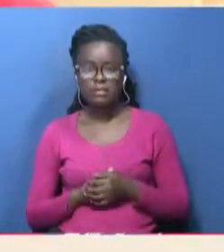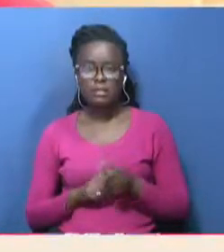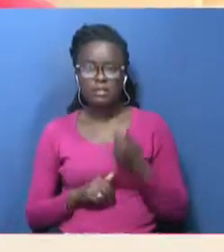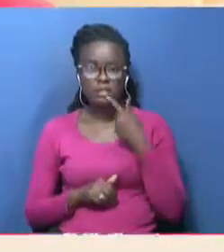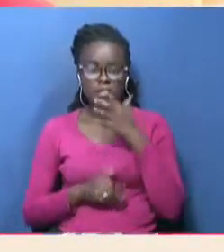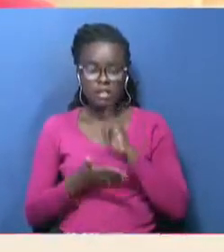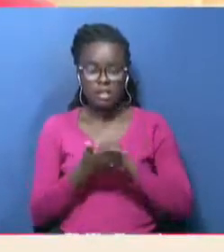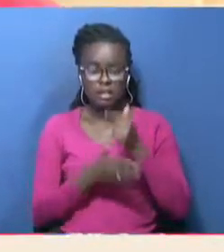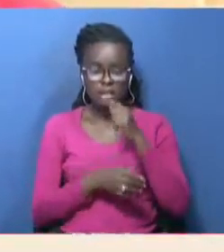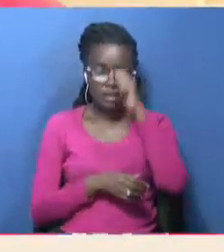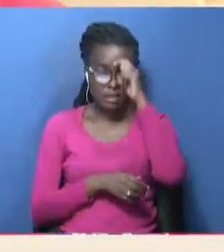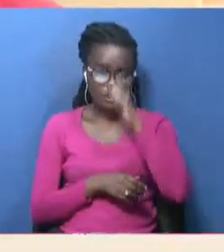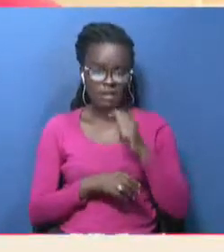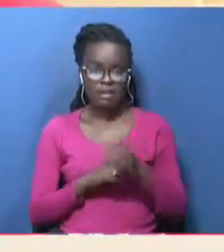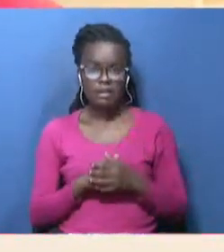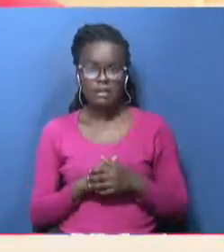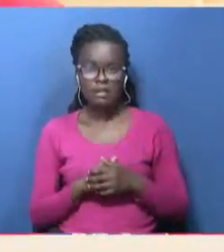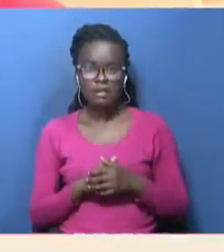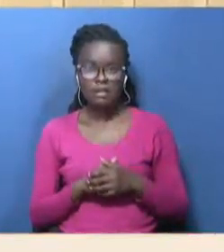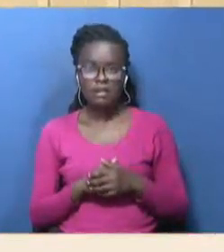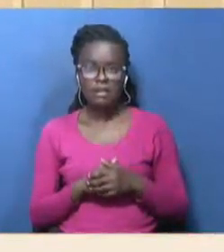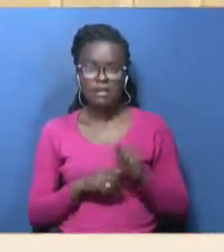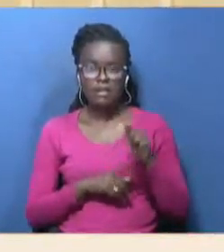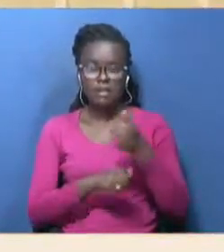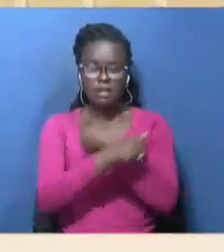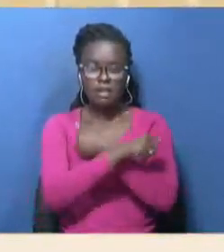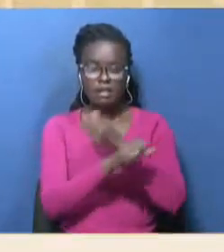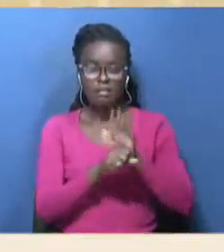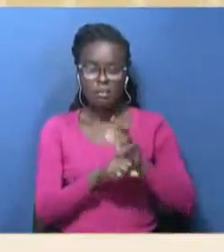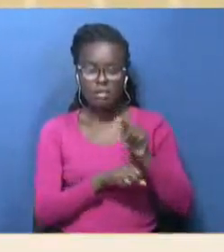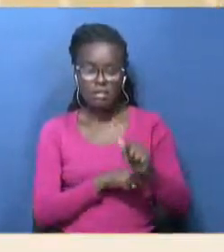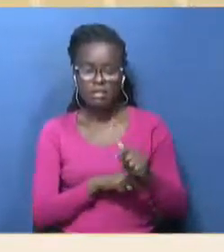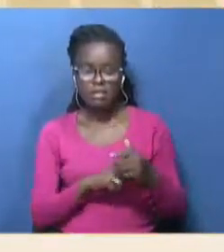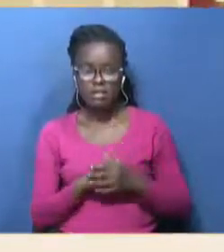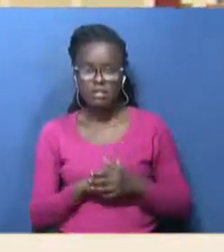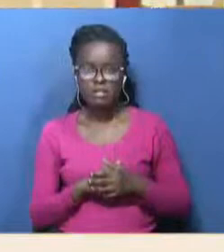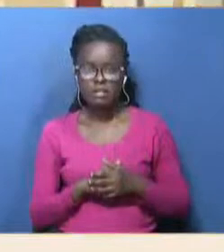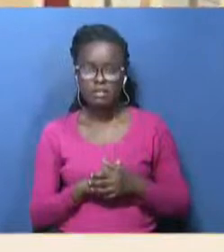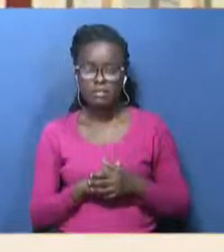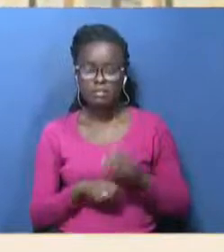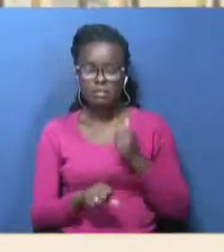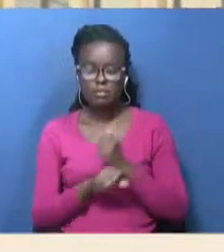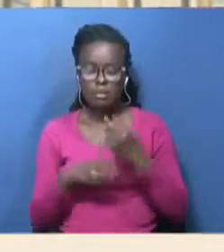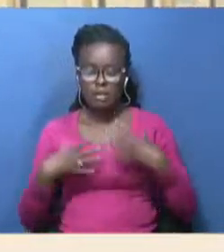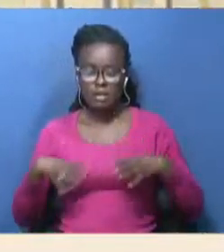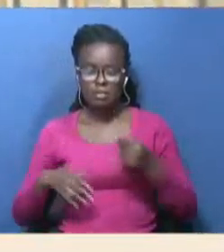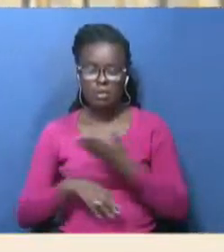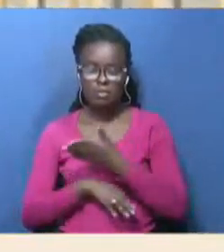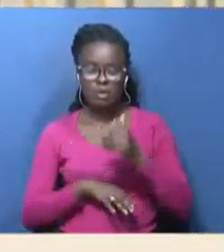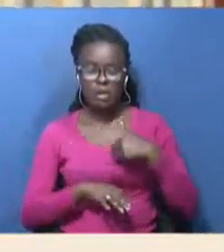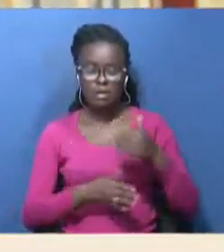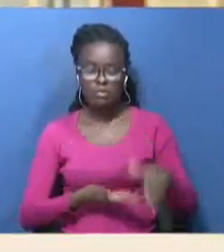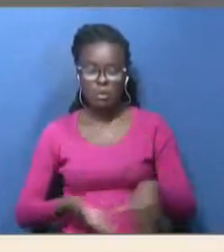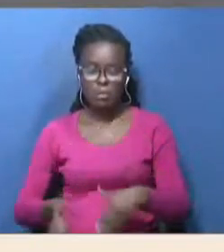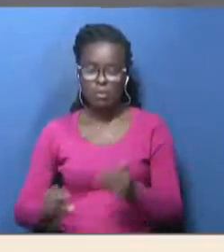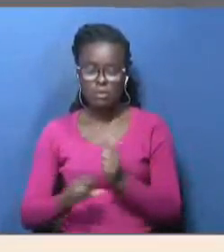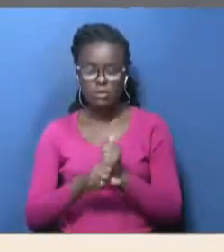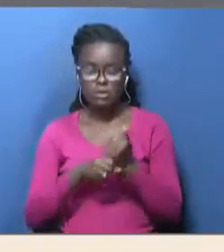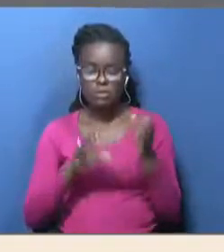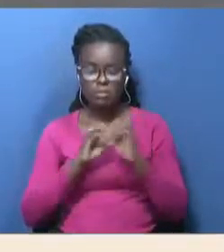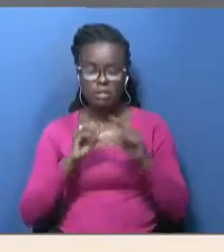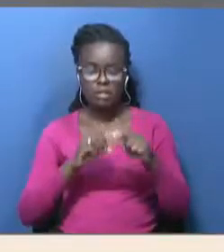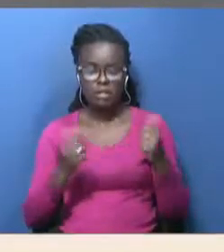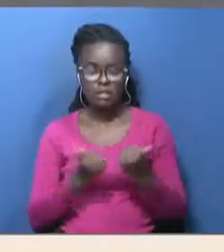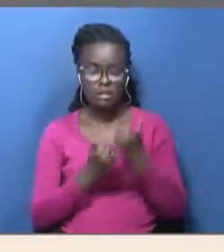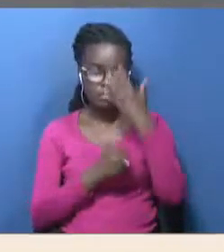njuge Thika nĩ kũndũ ndĩrereire na njĩra ĩrĩa yagĩrĩire. Ũndũ ũyũ ũkagwetwo gũcũngĩrĩria nginyagia aikari a gũkũ kwaga mĩeke ya mawĩra, ũndũ ũrĩa ũhanĩkĩte kumana